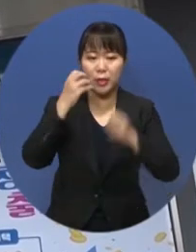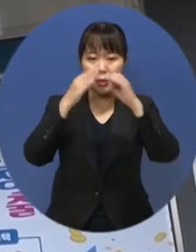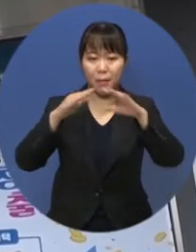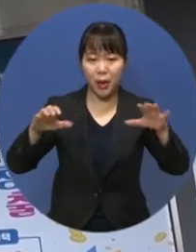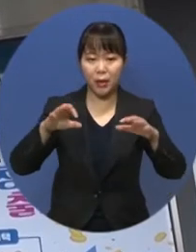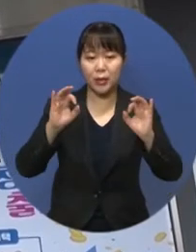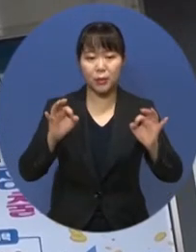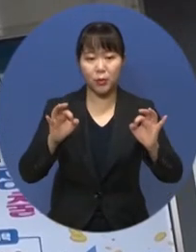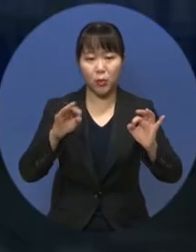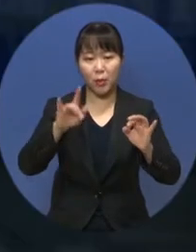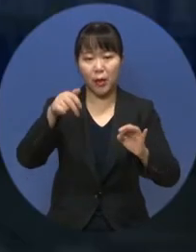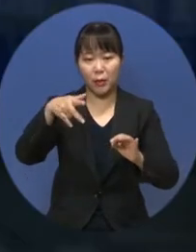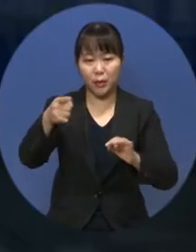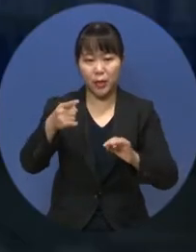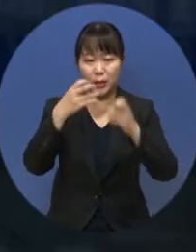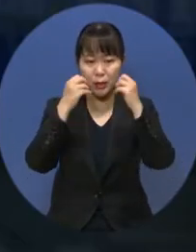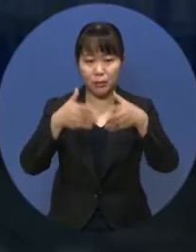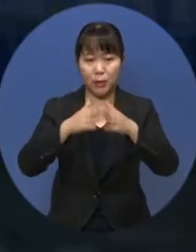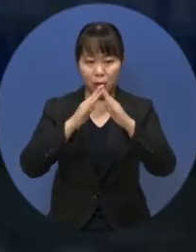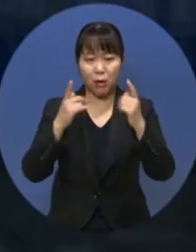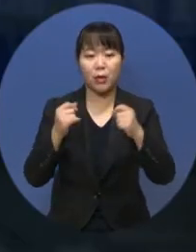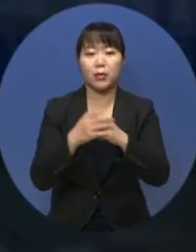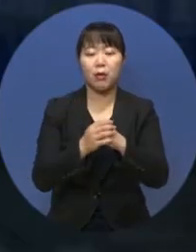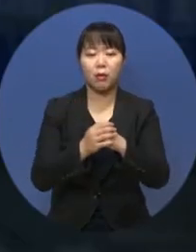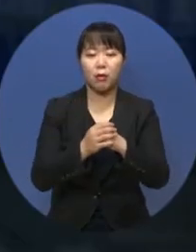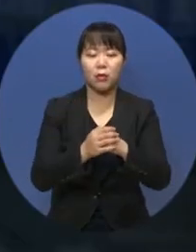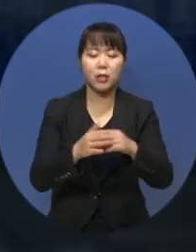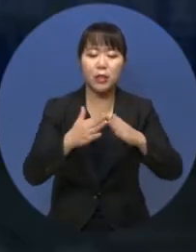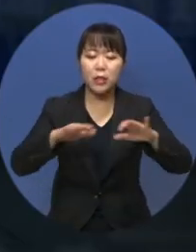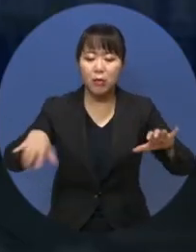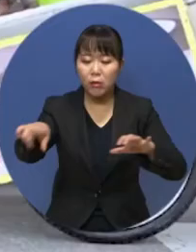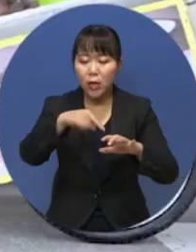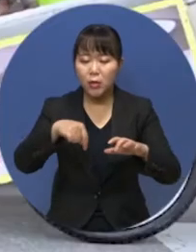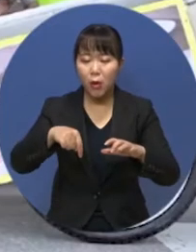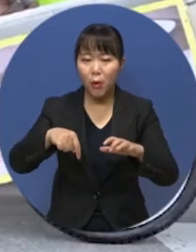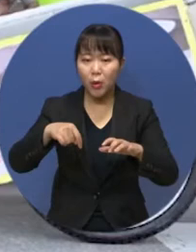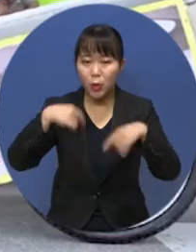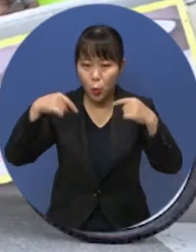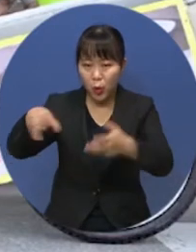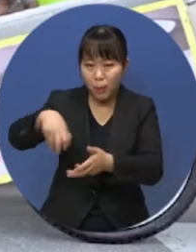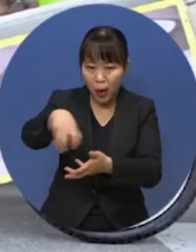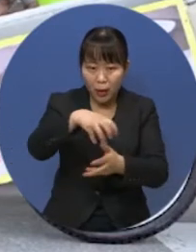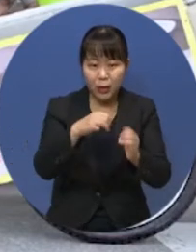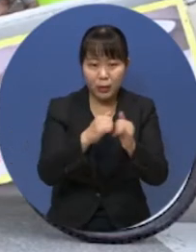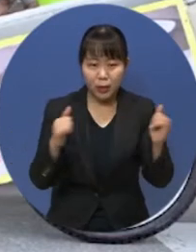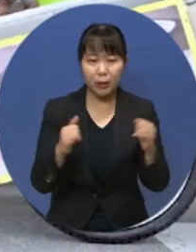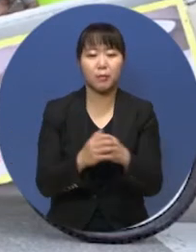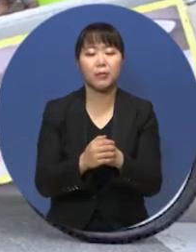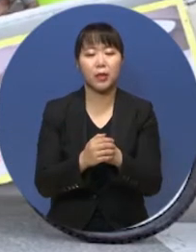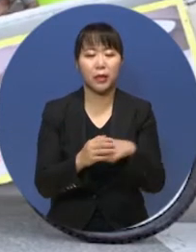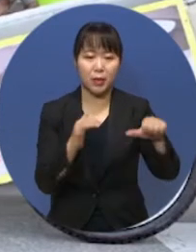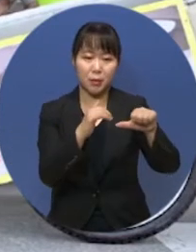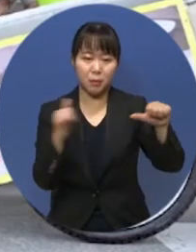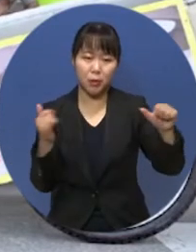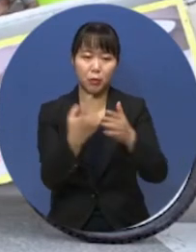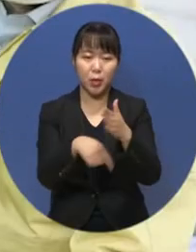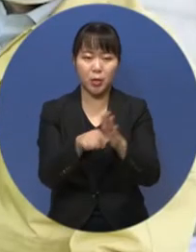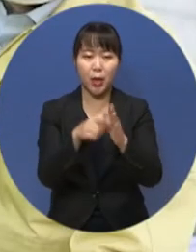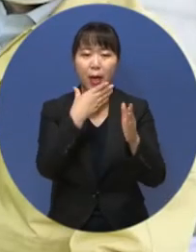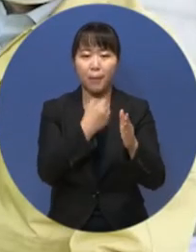신관지점이 후원하여 폐자원을 수집하는 지역 어르신들을 위해 행복 리어카 5대를 공주시에